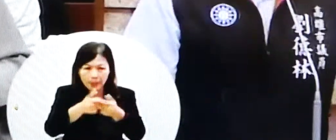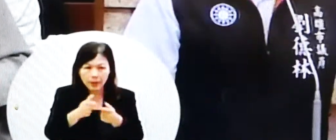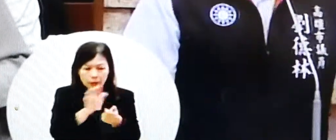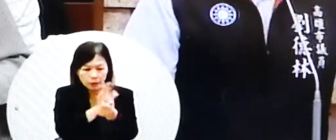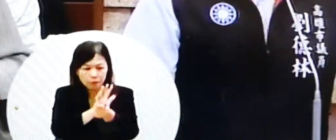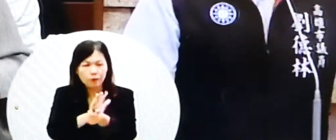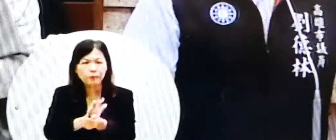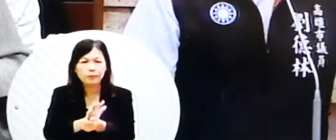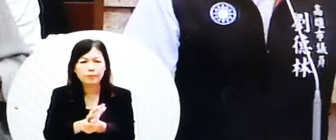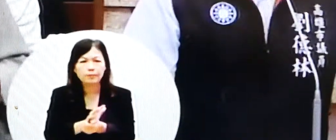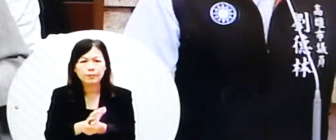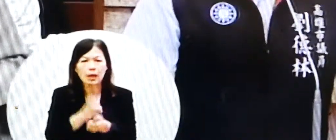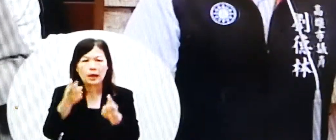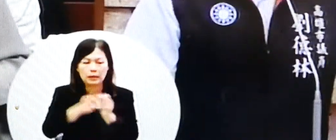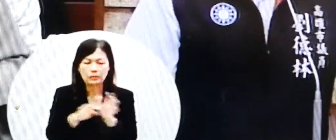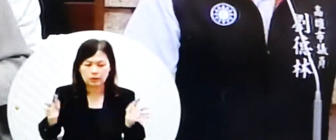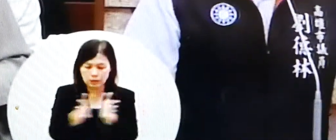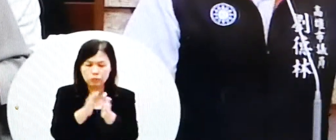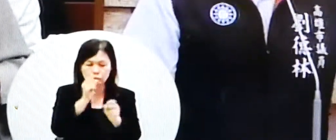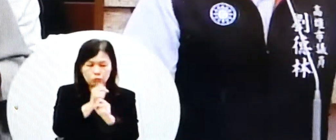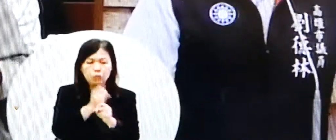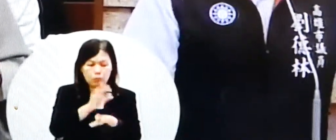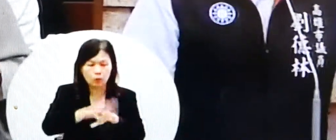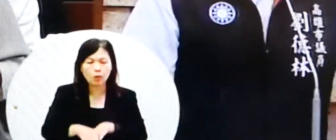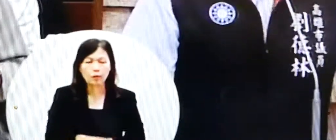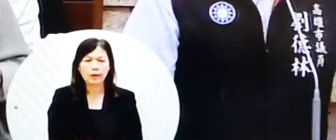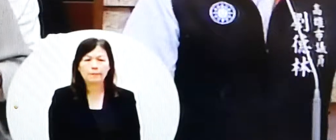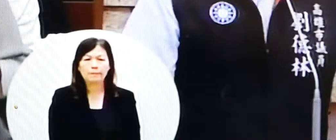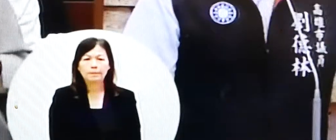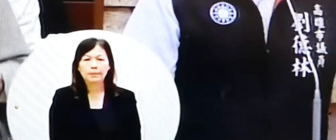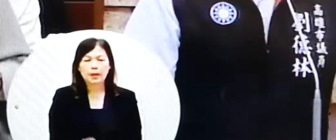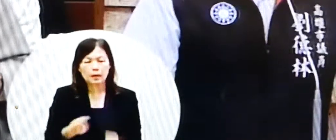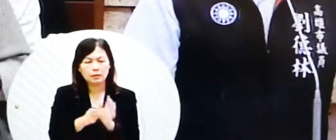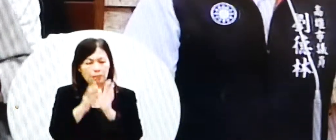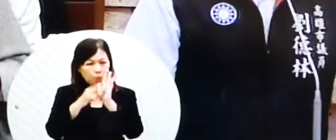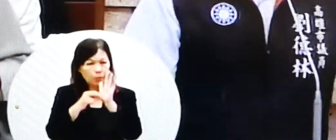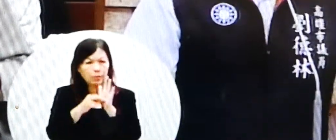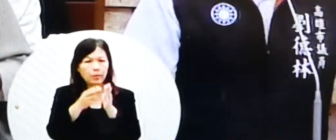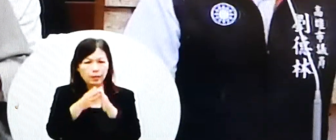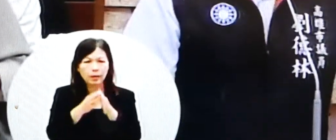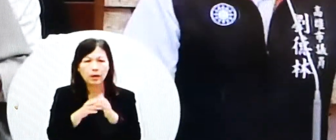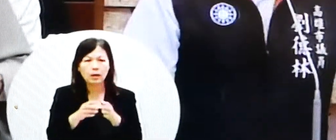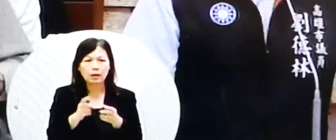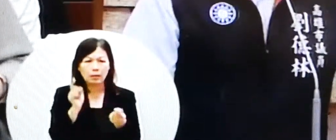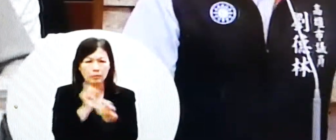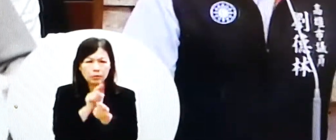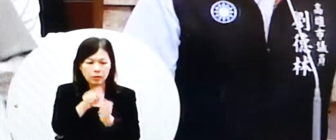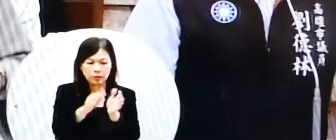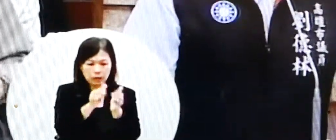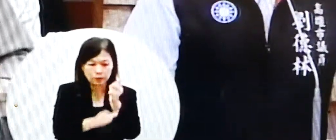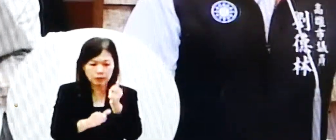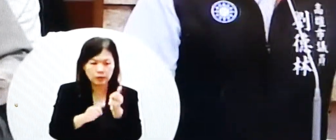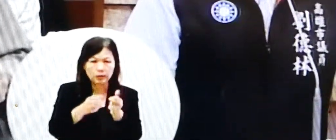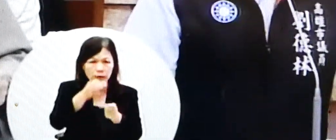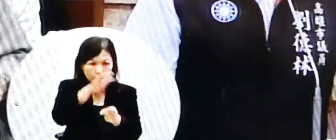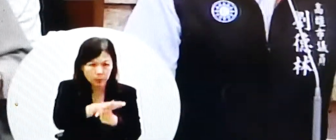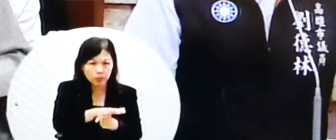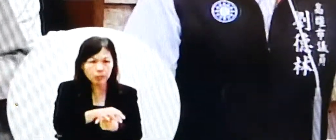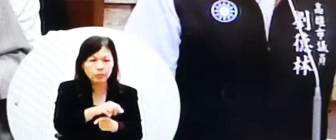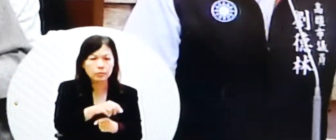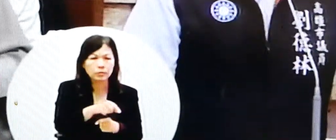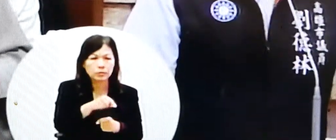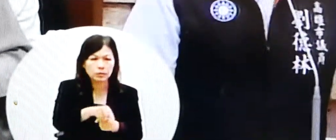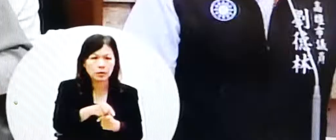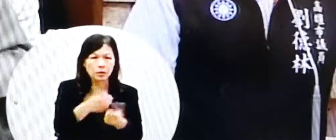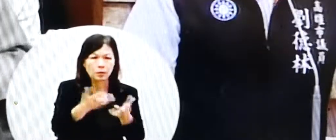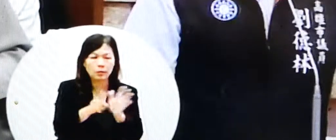做，就说跟刘演说明，就整个对于整个生育津贴的部分，那今天不分党派，所